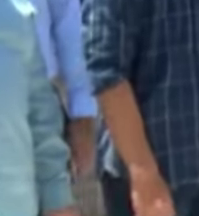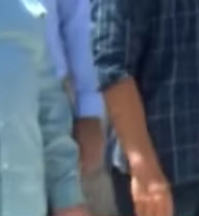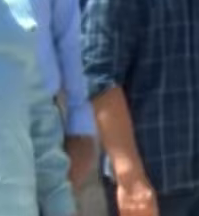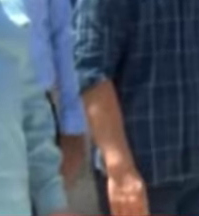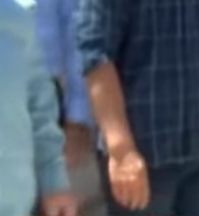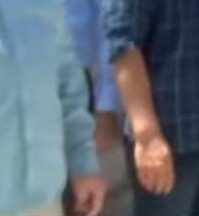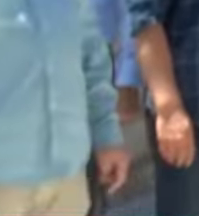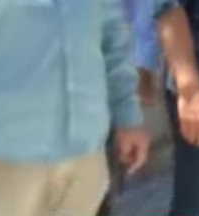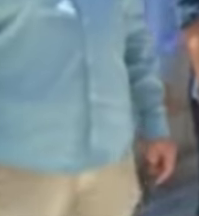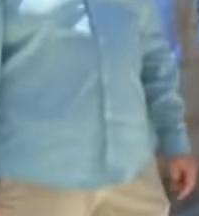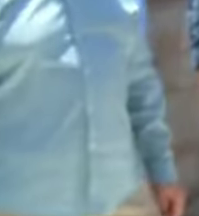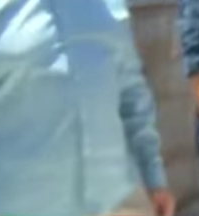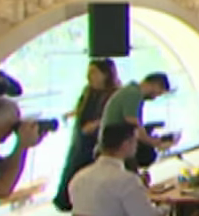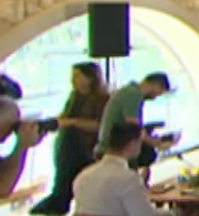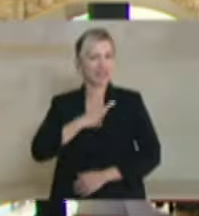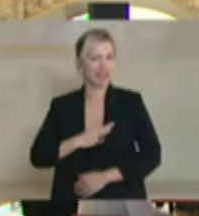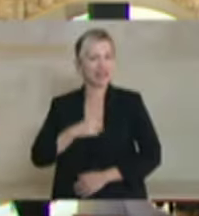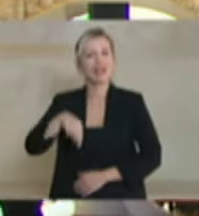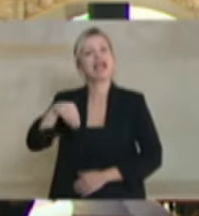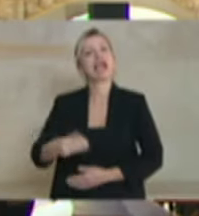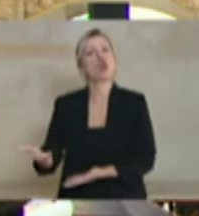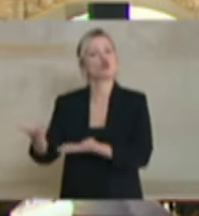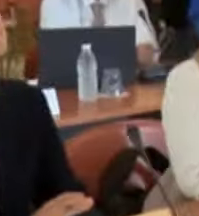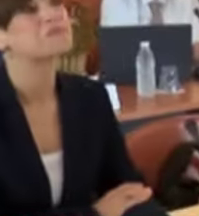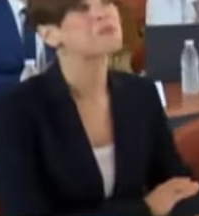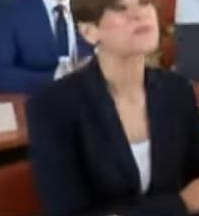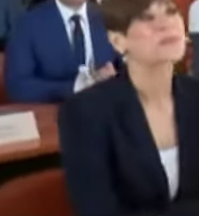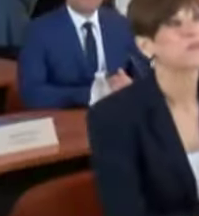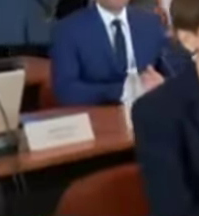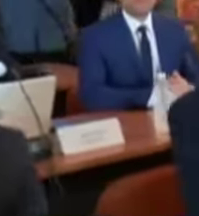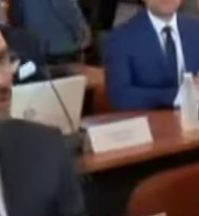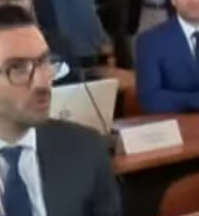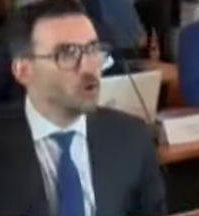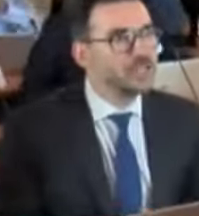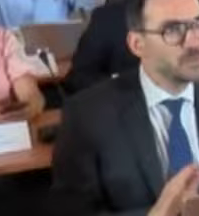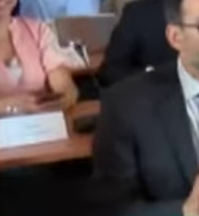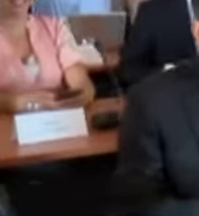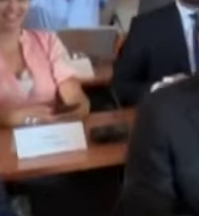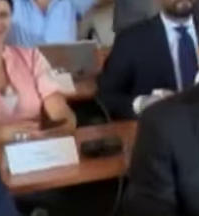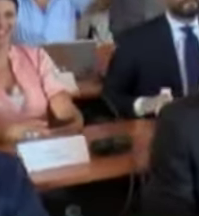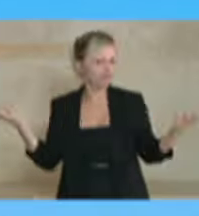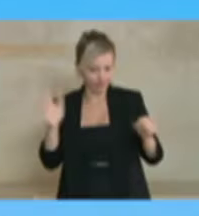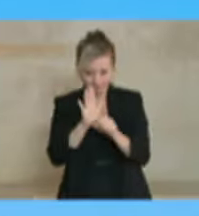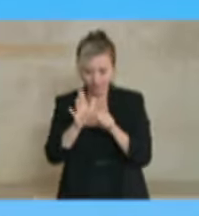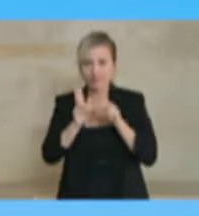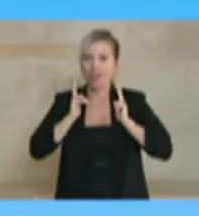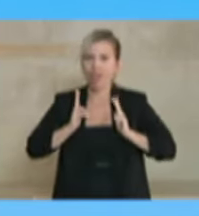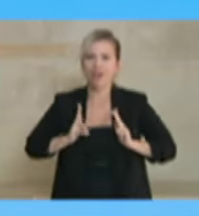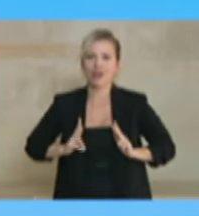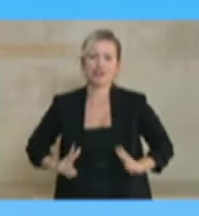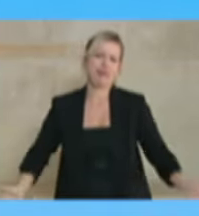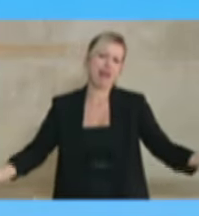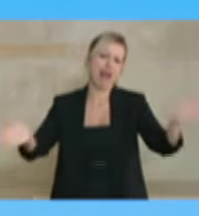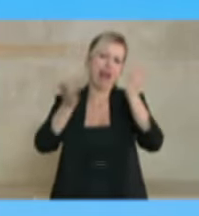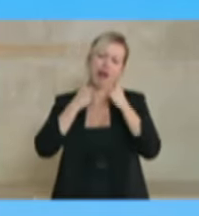Από την Κρήτη και από το Μεσογειακό Αγρονομικό Ινστιτούτο Χανίων, ο Πρωθυπουργός έθεσε το διακύβευμα των ευρωεκλογών της 9ης Ιουνίου, κάνοντας ταυτόχρονα απολογισμό